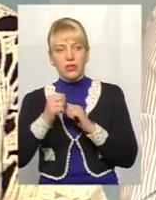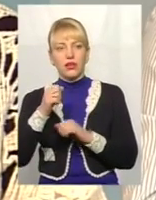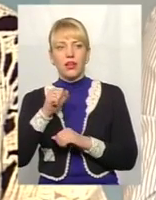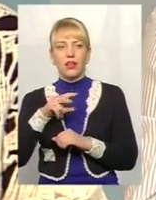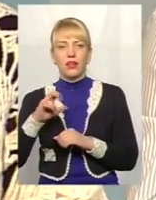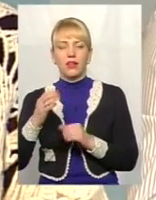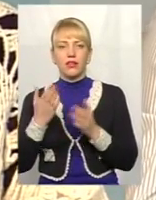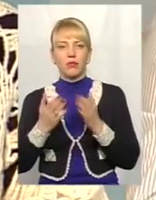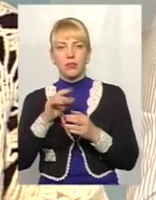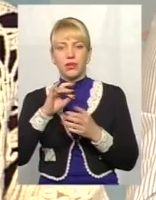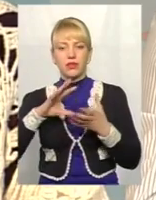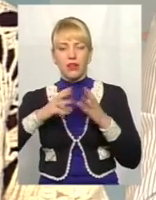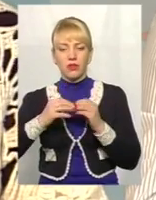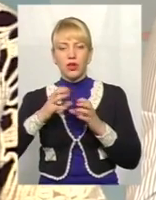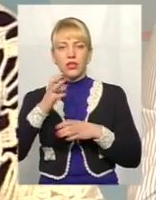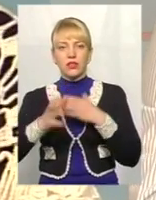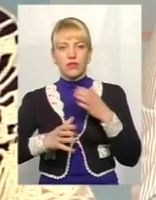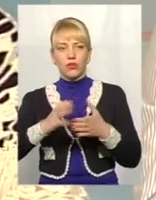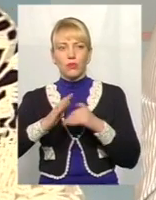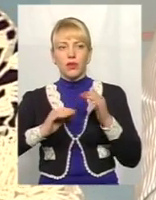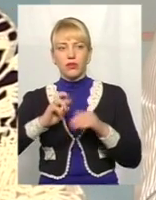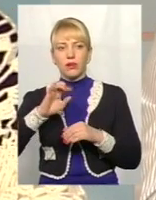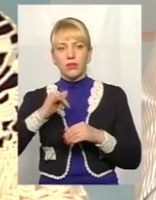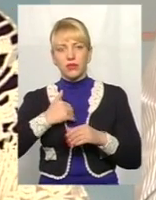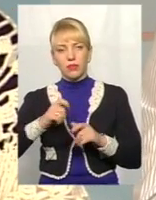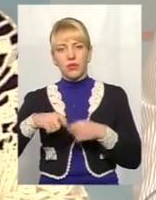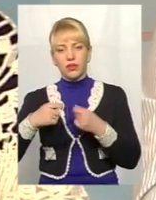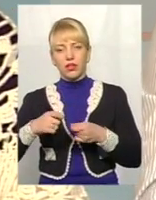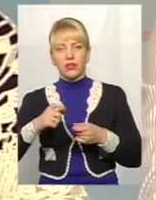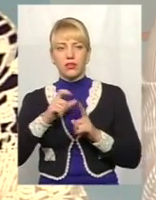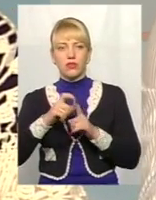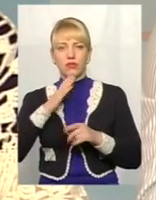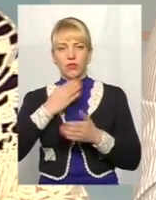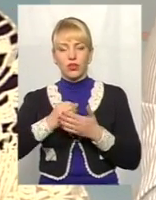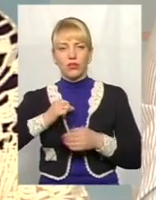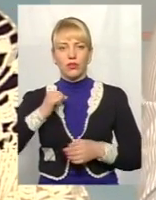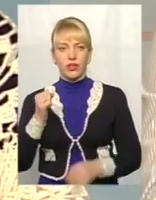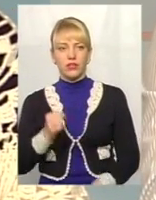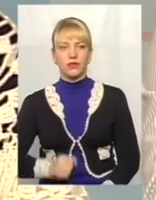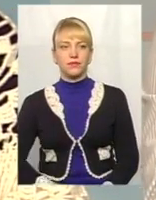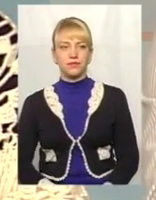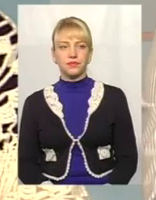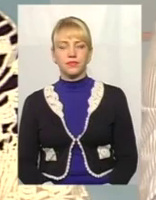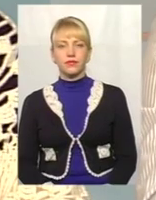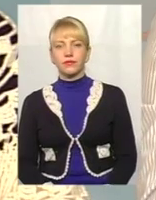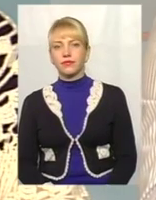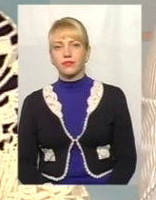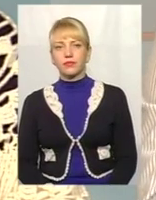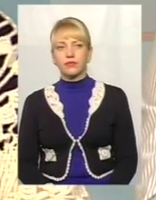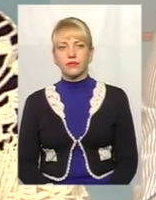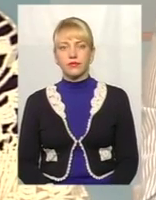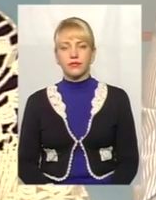якби про загальносвітову практику, я б хотів би, звісно, передати слово своїй колезі, вона про це скаже вам набагато більше. Потім я повернуся до цього